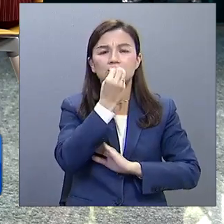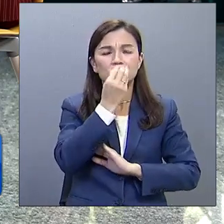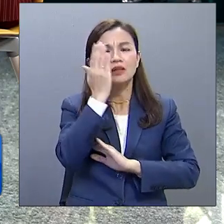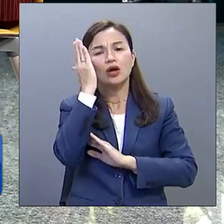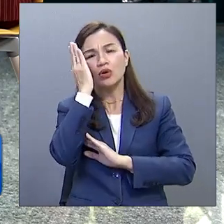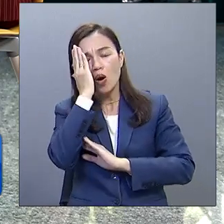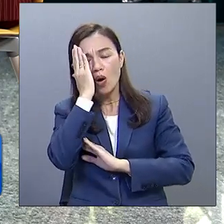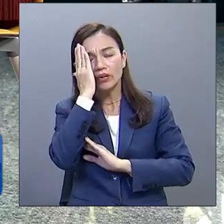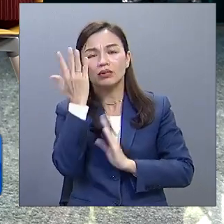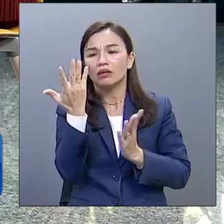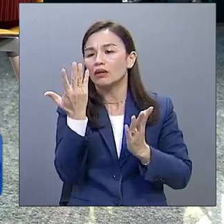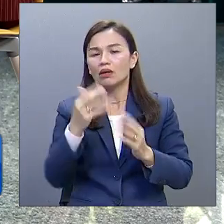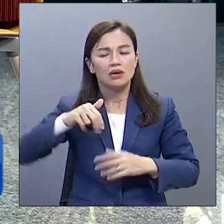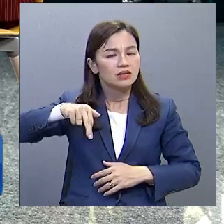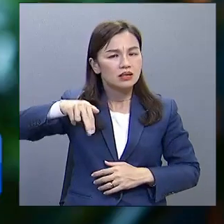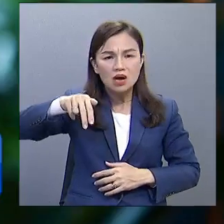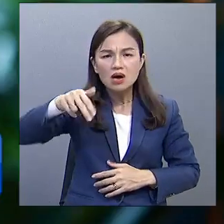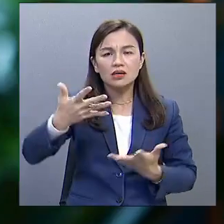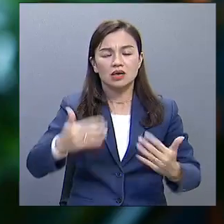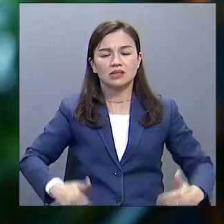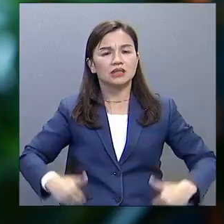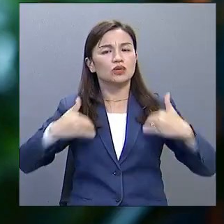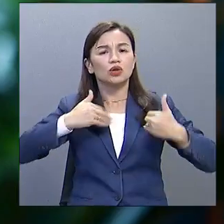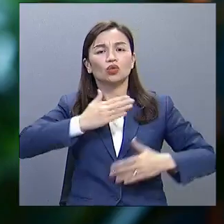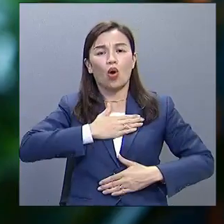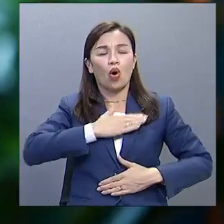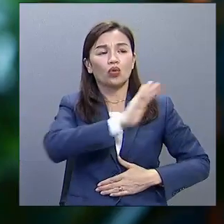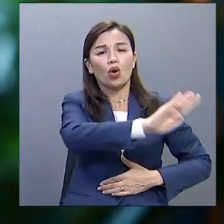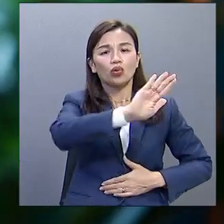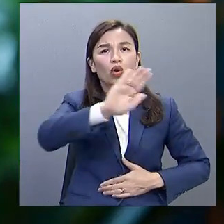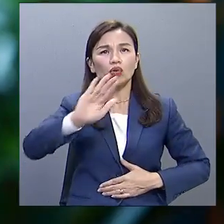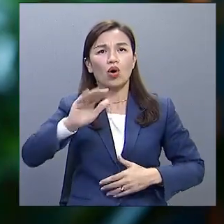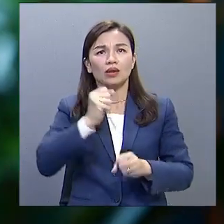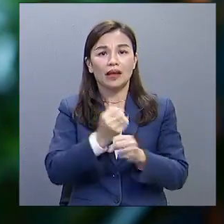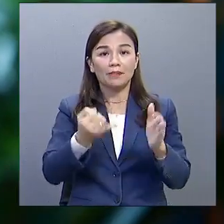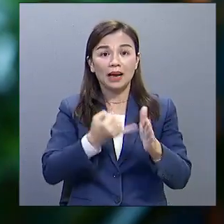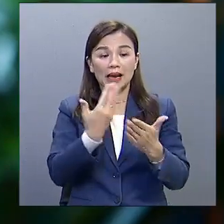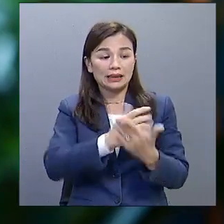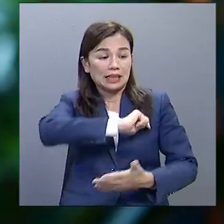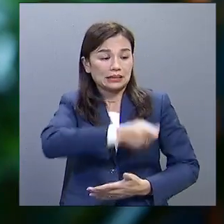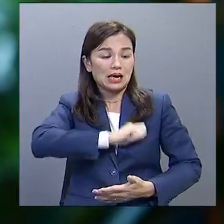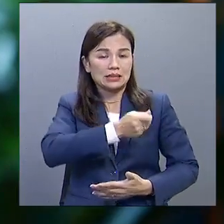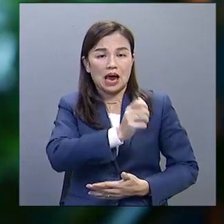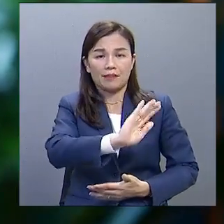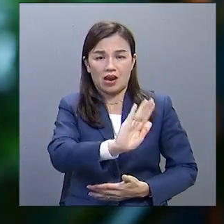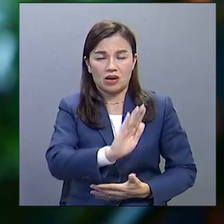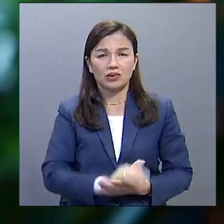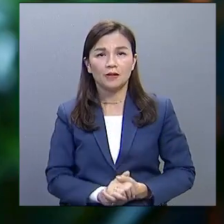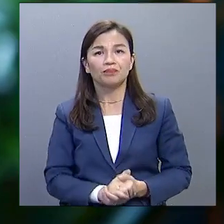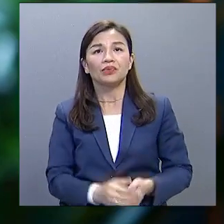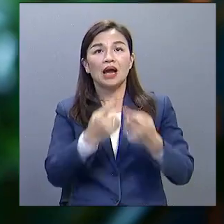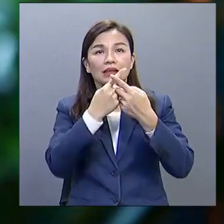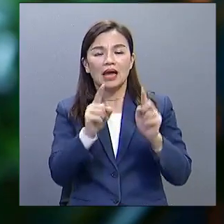อนคือทุกอย่างเดิน ค ือมันเป็นชีวิตเราอะค่ะแล้วก็มันก็ปรับง่ายๆไม่ได้ใช้เงินเยอะนะคะเพียงแต่หมอคิดว่าเรา